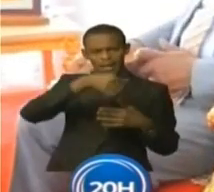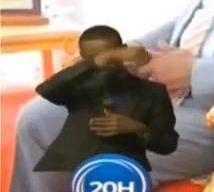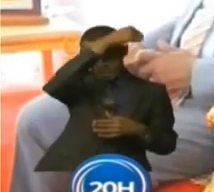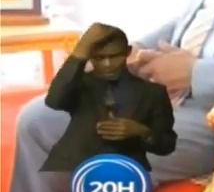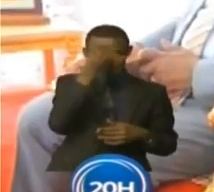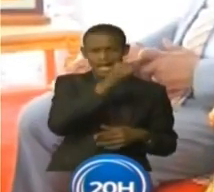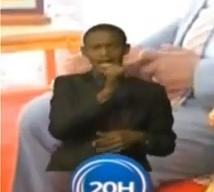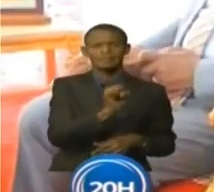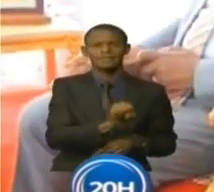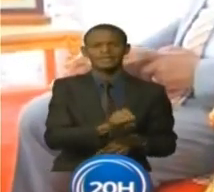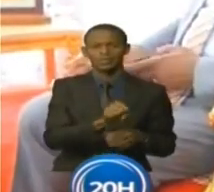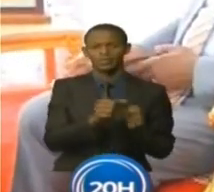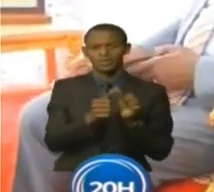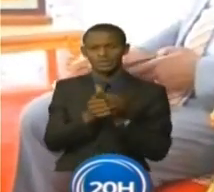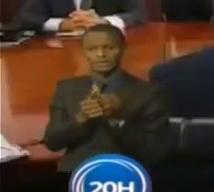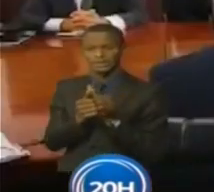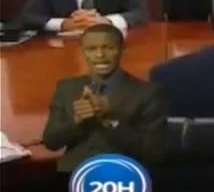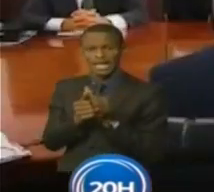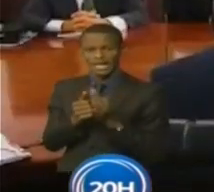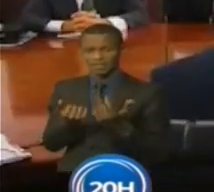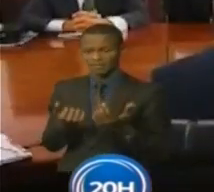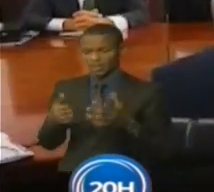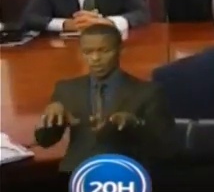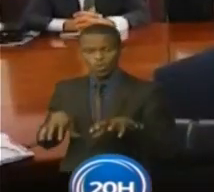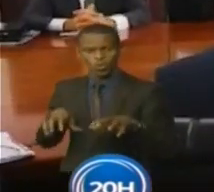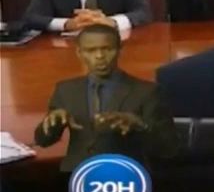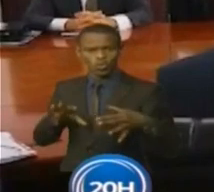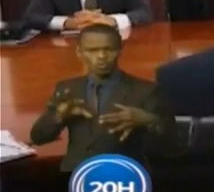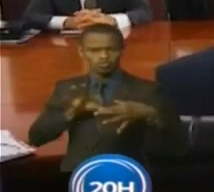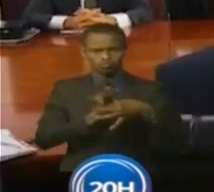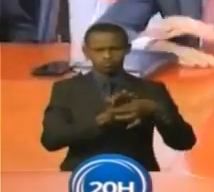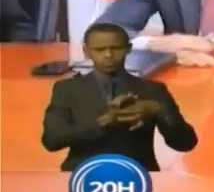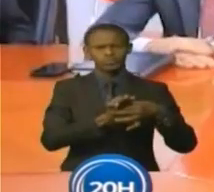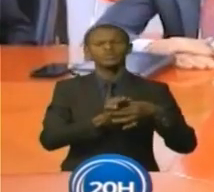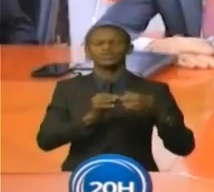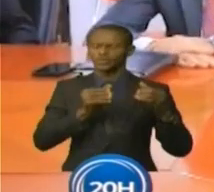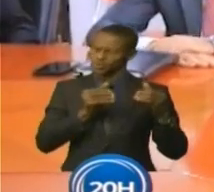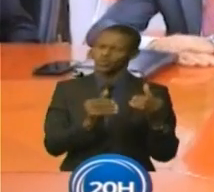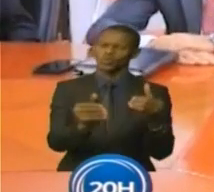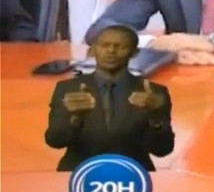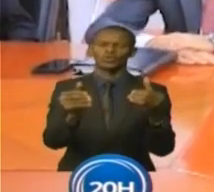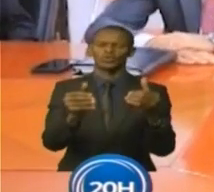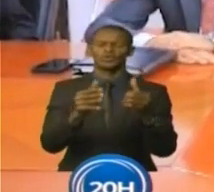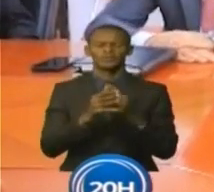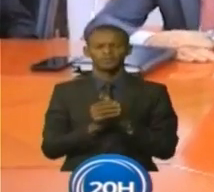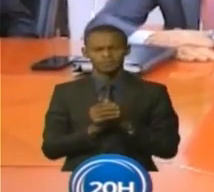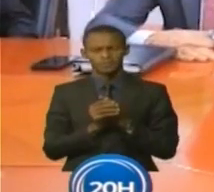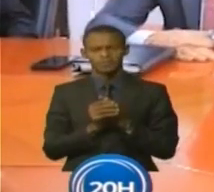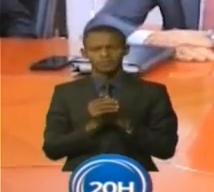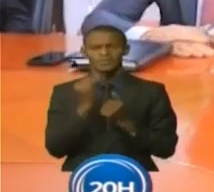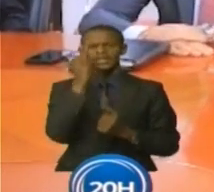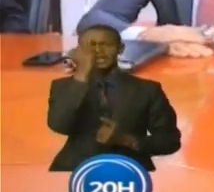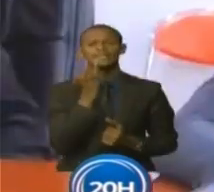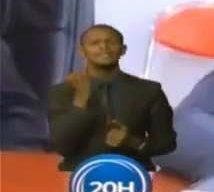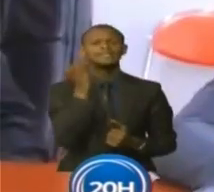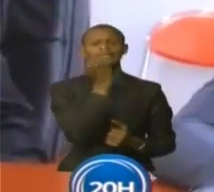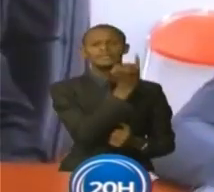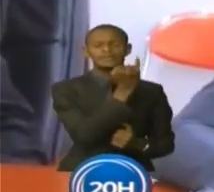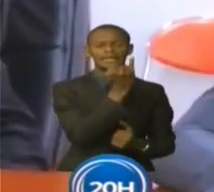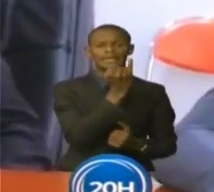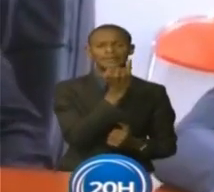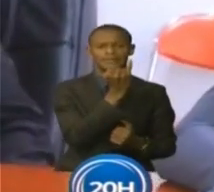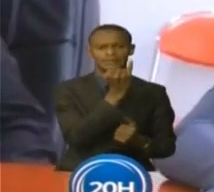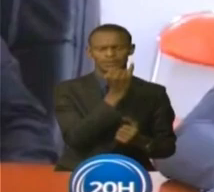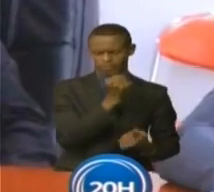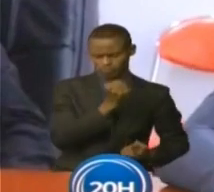voir comment faire avancer certains projets. L'Italie sollicite le soutien de la République démocratique du Congo à sa